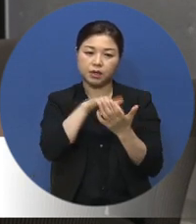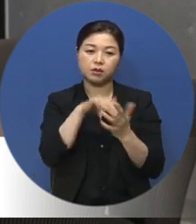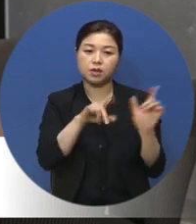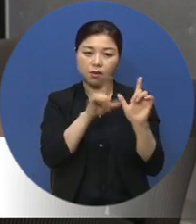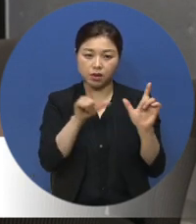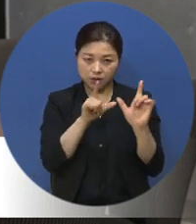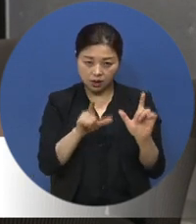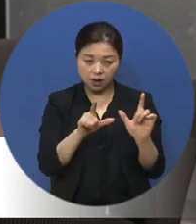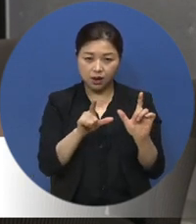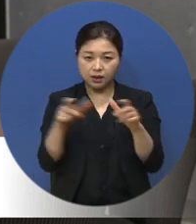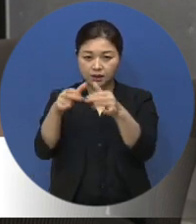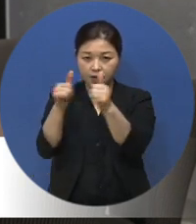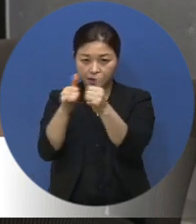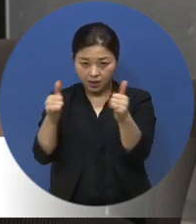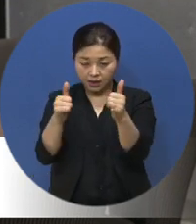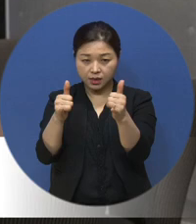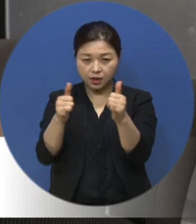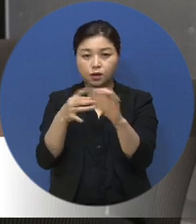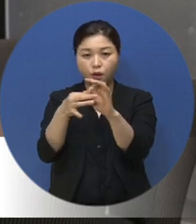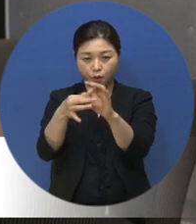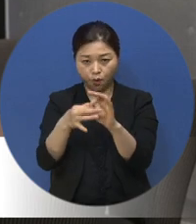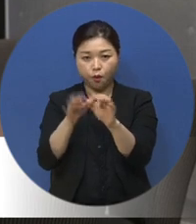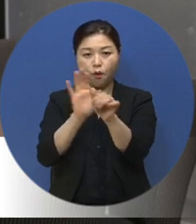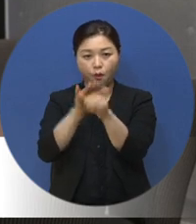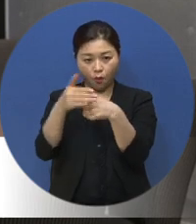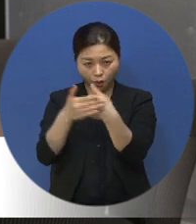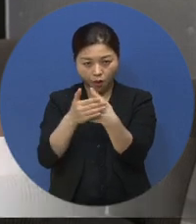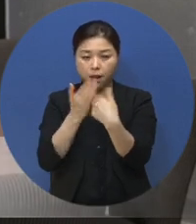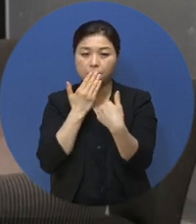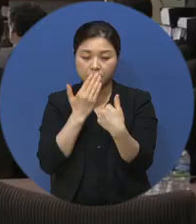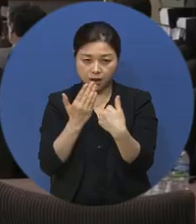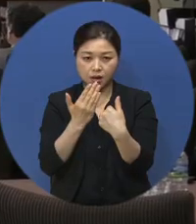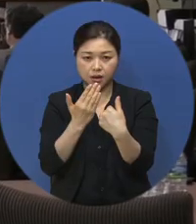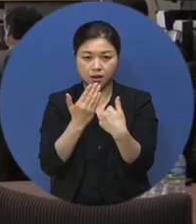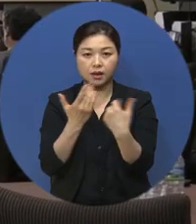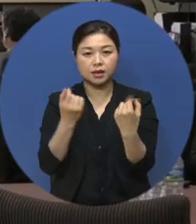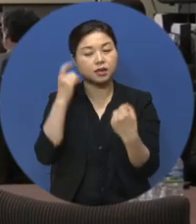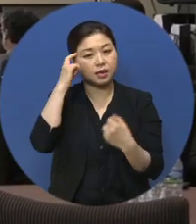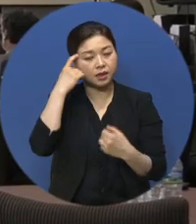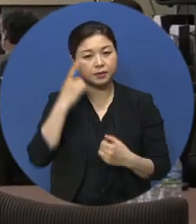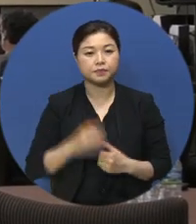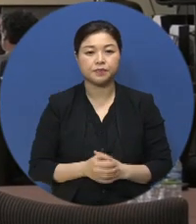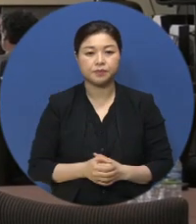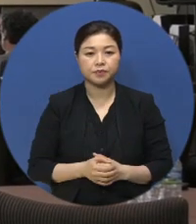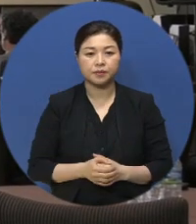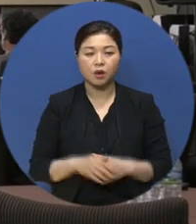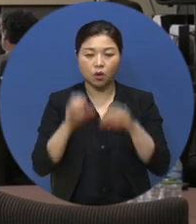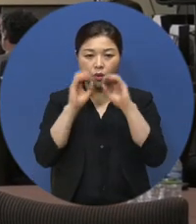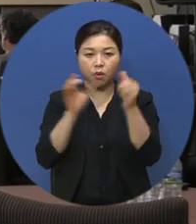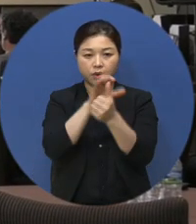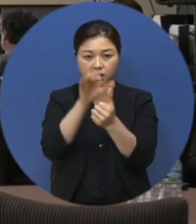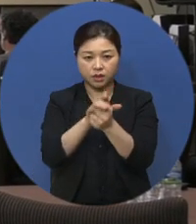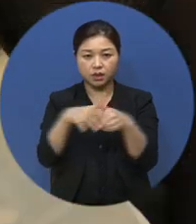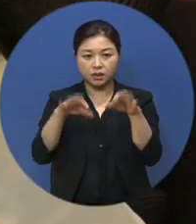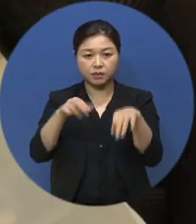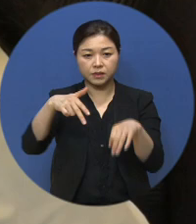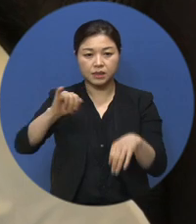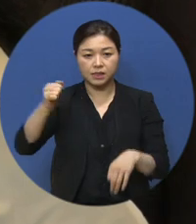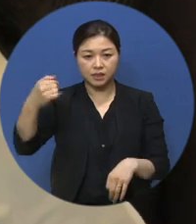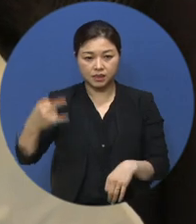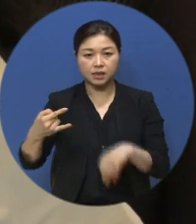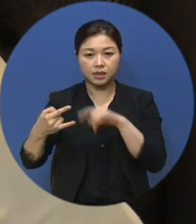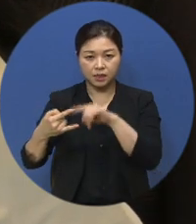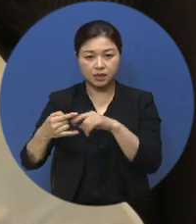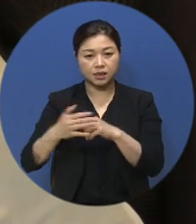통해서 서로 성장하는, 서로 멘토해주는 그렇게 생각합니다. 이날 홍보대사로 위촉된 김지희 씨는